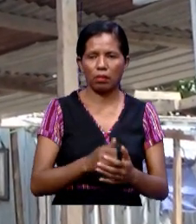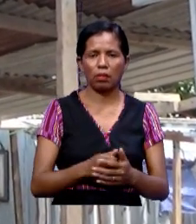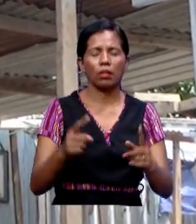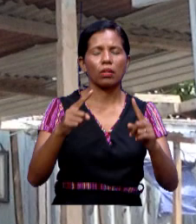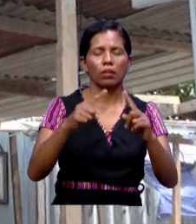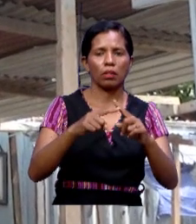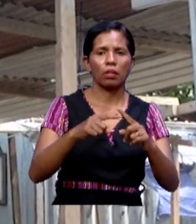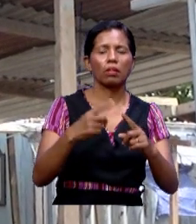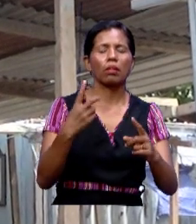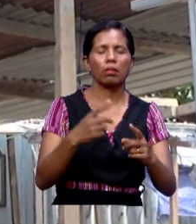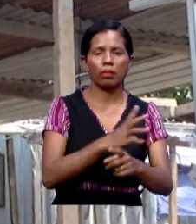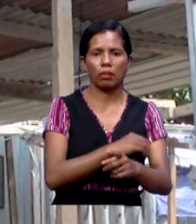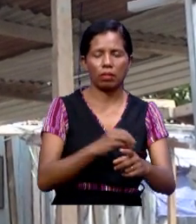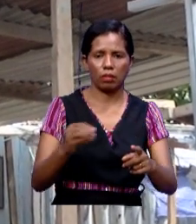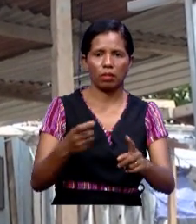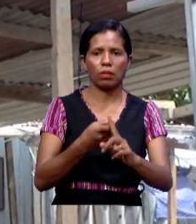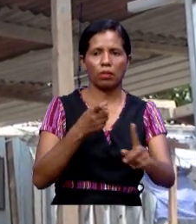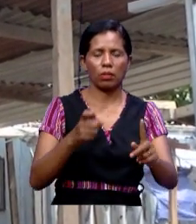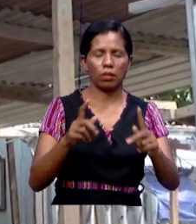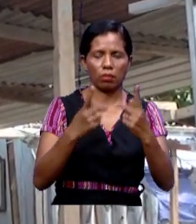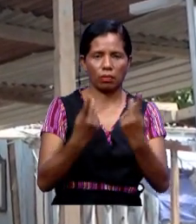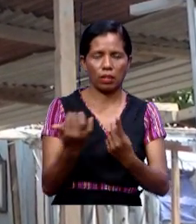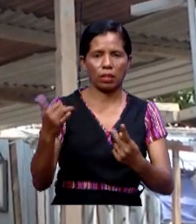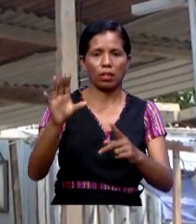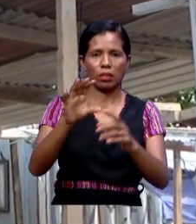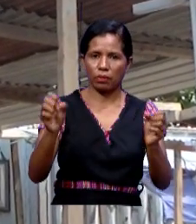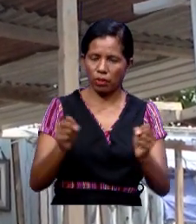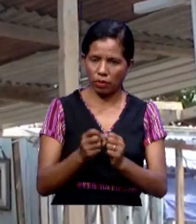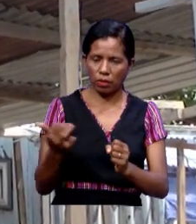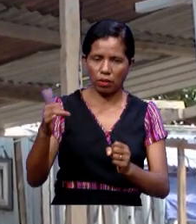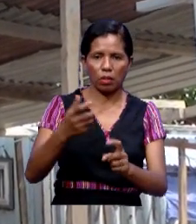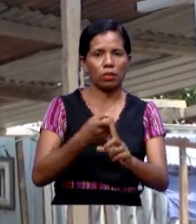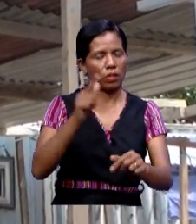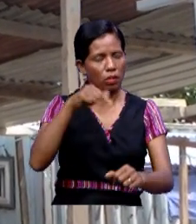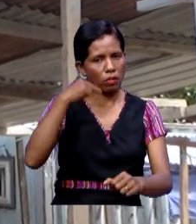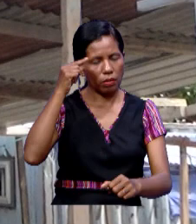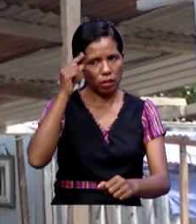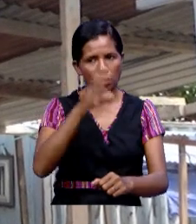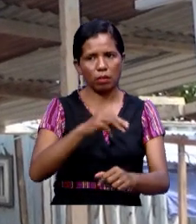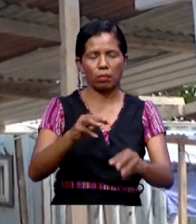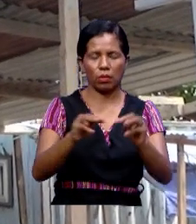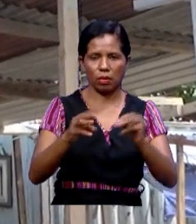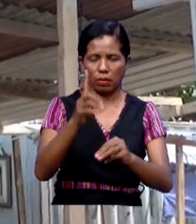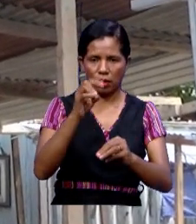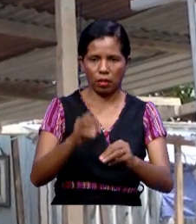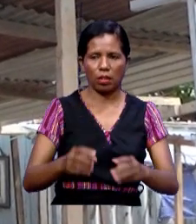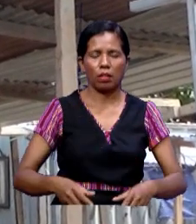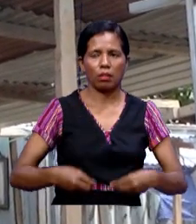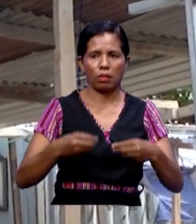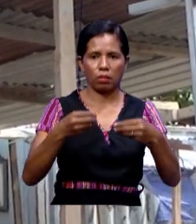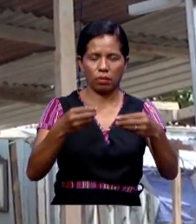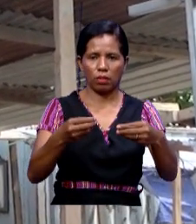mak fusidi ne maluk fusidi autoridad lokal itine parte balu fusidi gobierno fusidi munisipi dili to mai parko